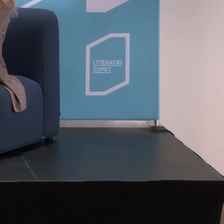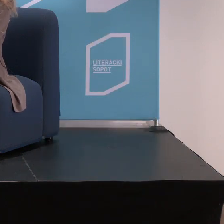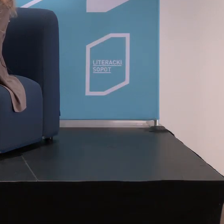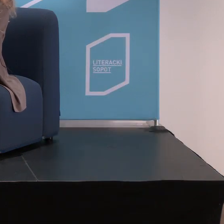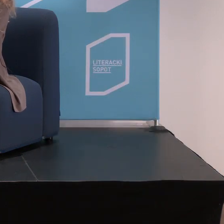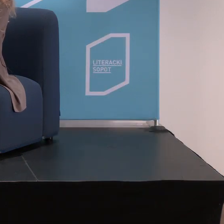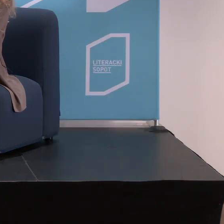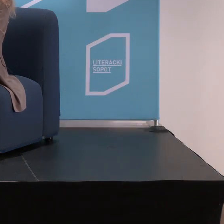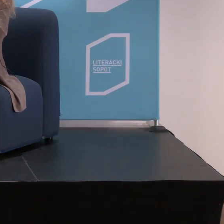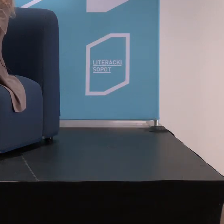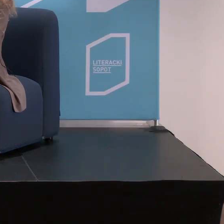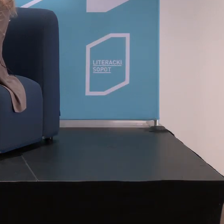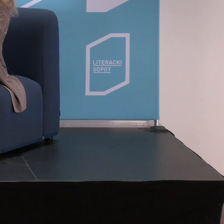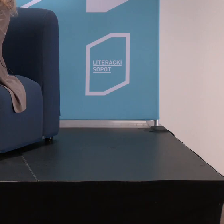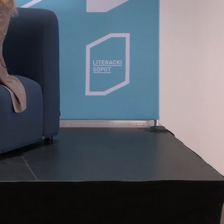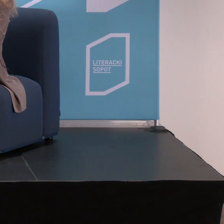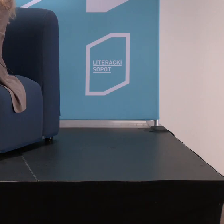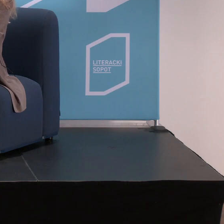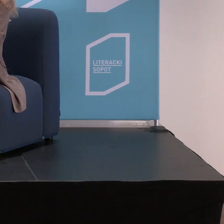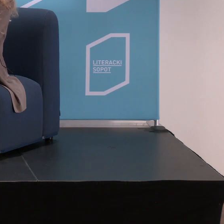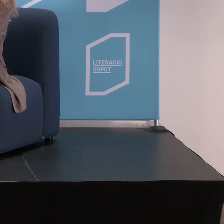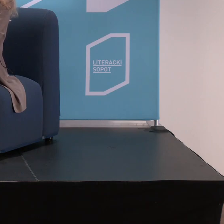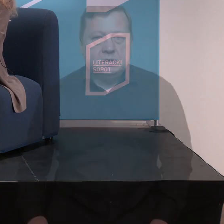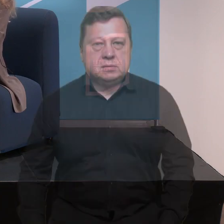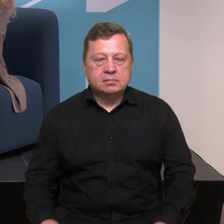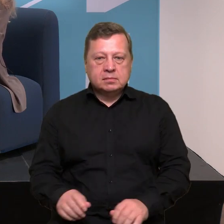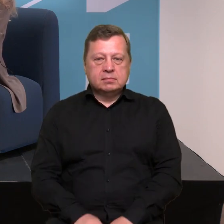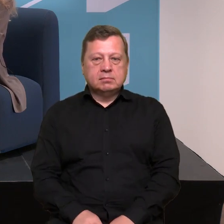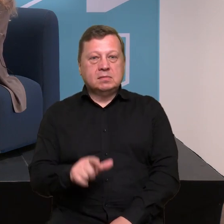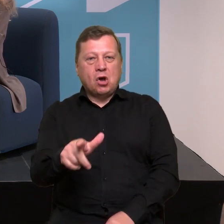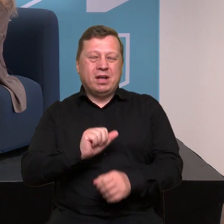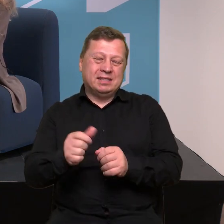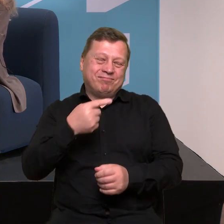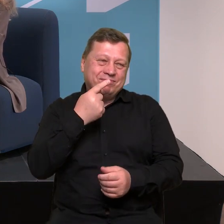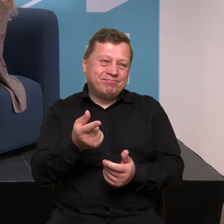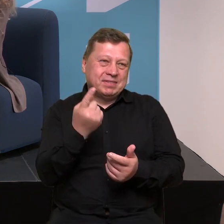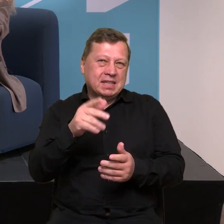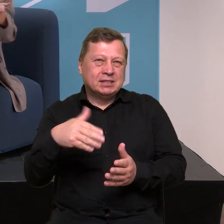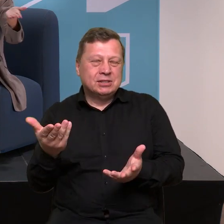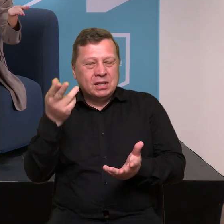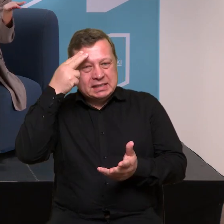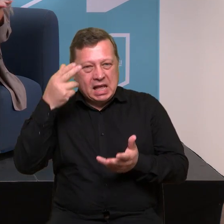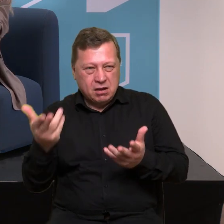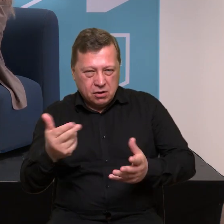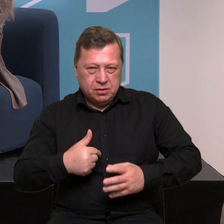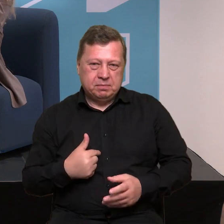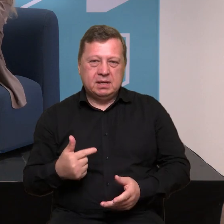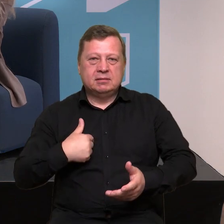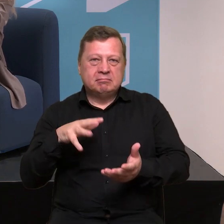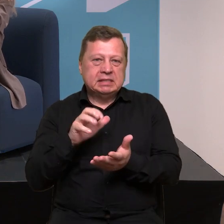Z jednej strony to są takie stereotypy, z którymi zajmuje